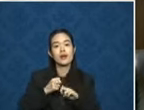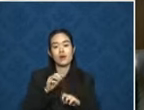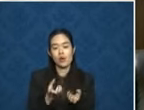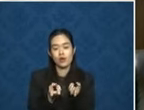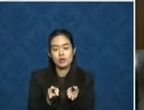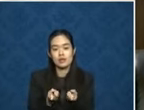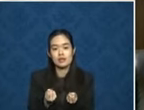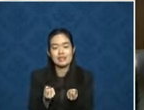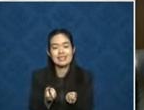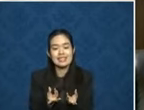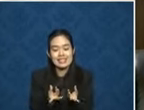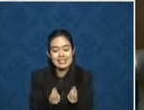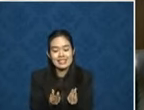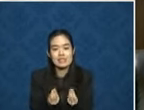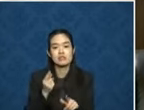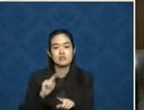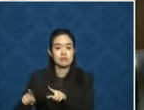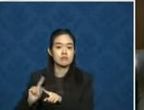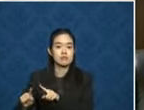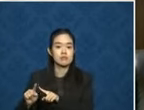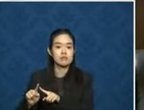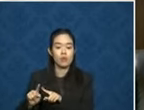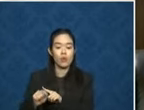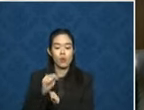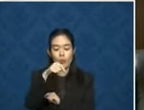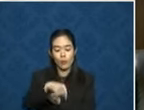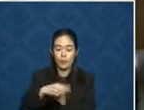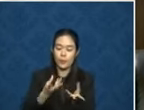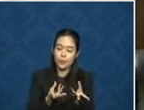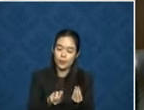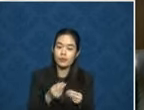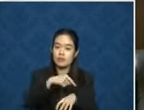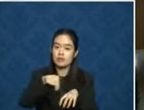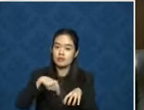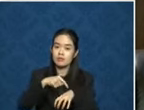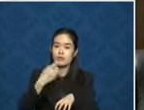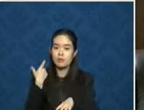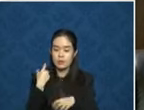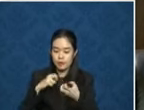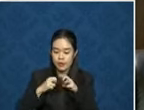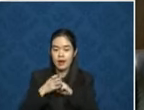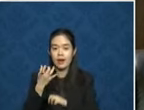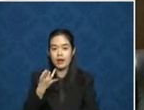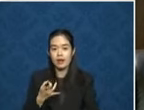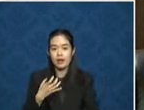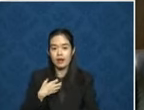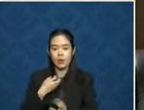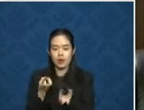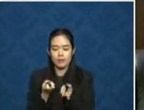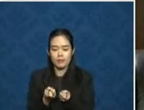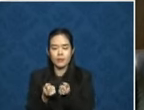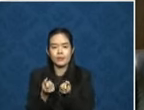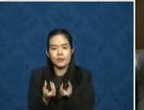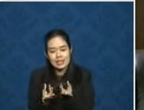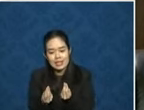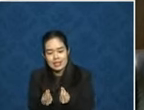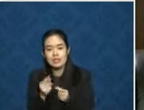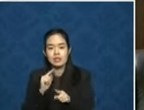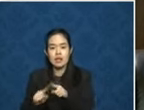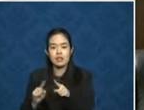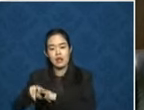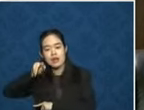พาะพื้นที่เล็กๆนั้นแล้วมีการใส่ปัจจัยการผลิตไม่ว่าจะปริมาณของปุ๋ยปริมาณของ